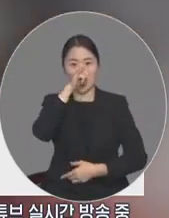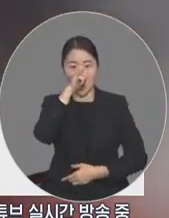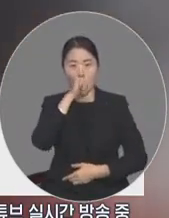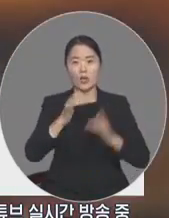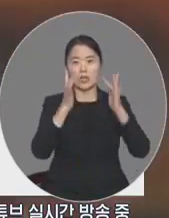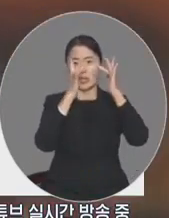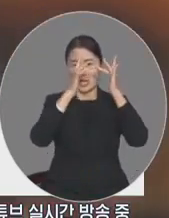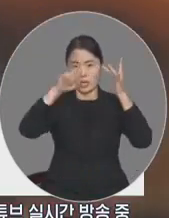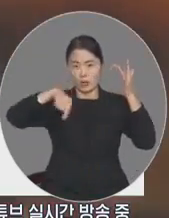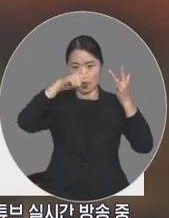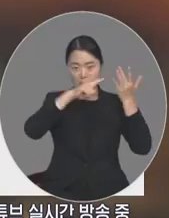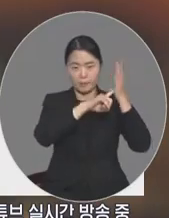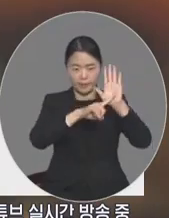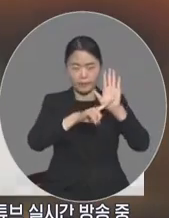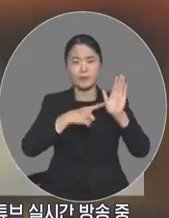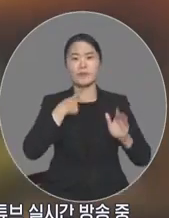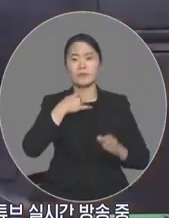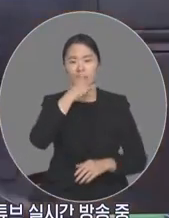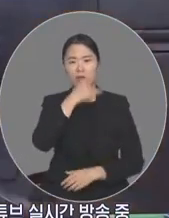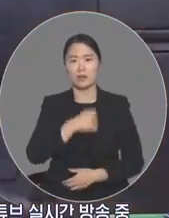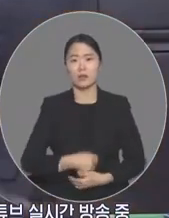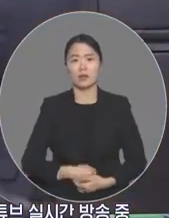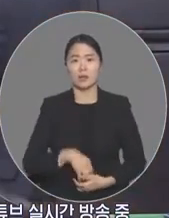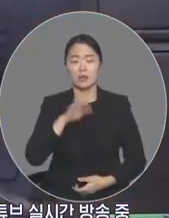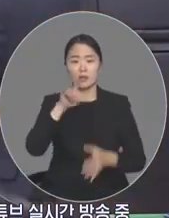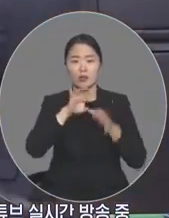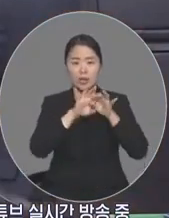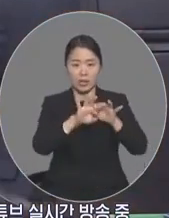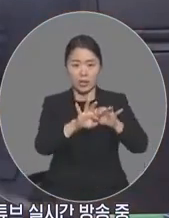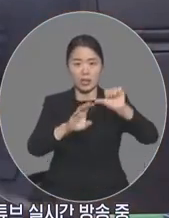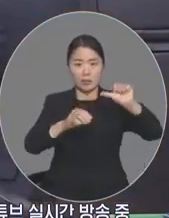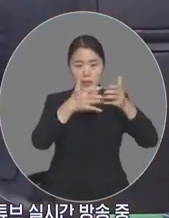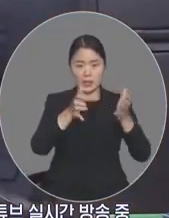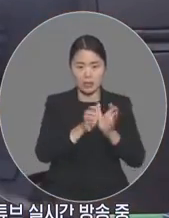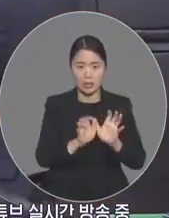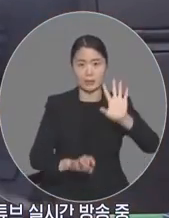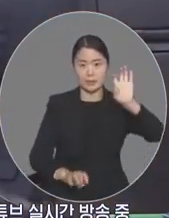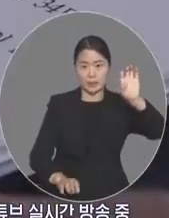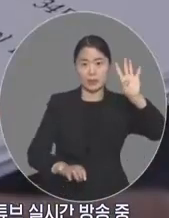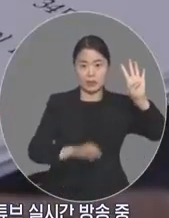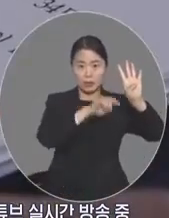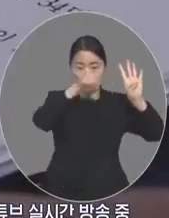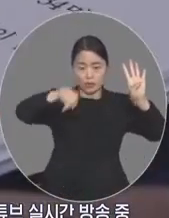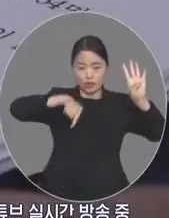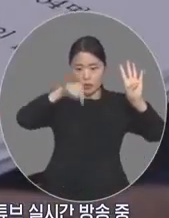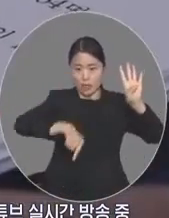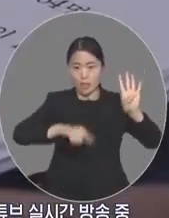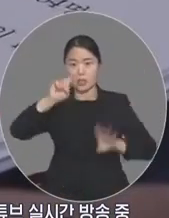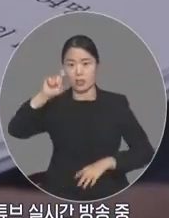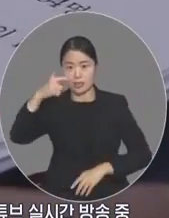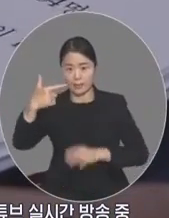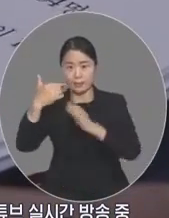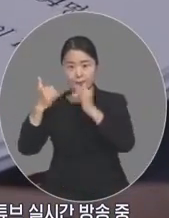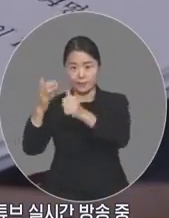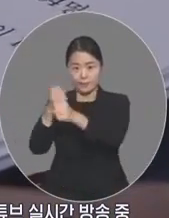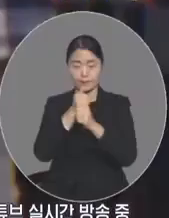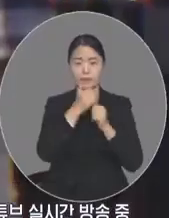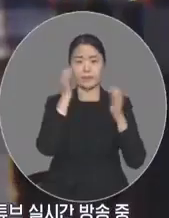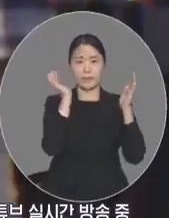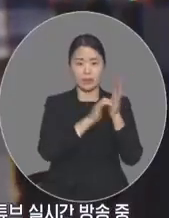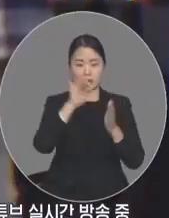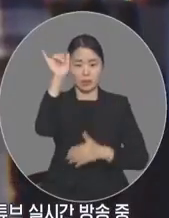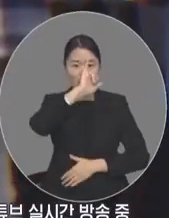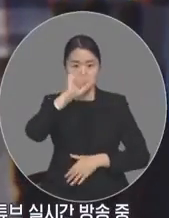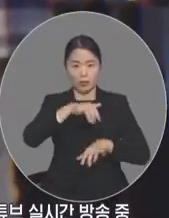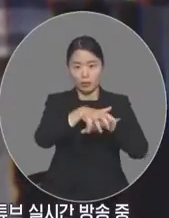운영해온 것으로 드러났습니다 경찰은 파 조직원 44명 중 16명을 구속하고 전국